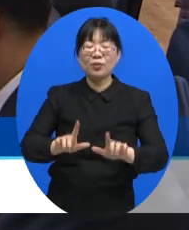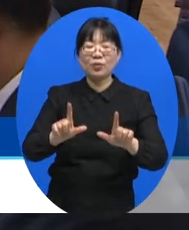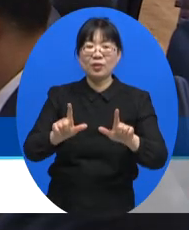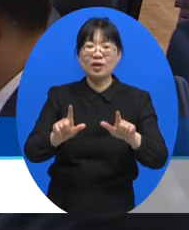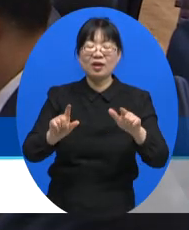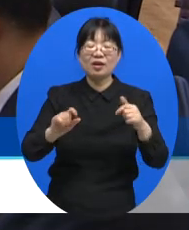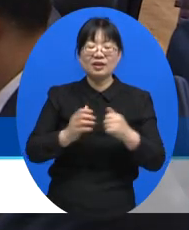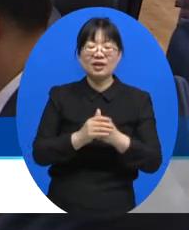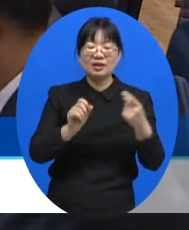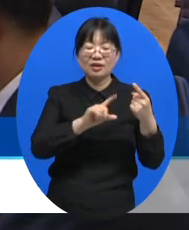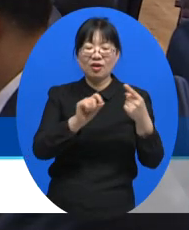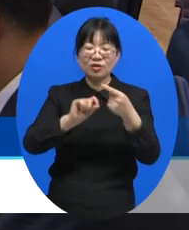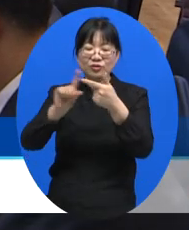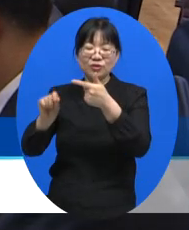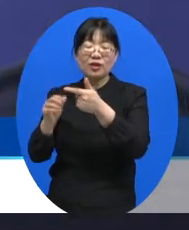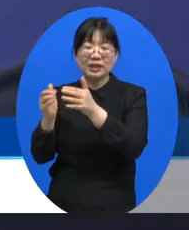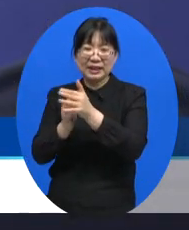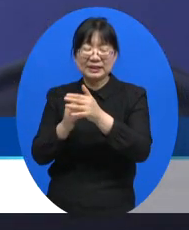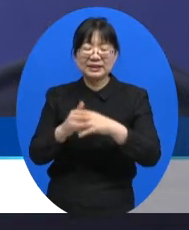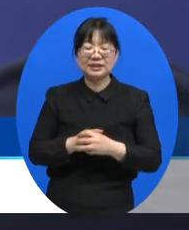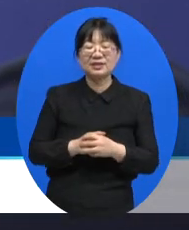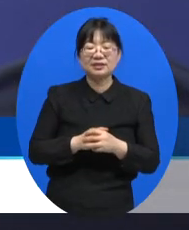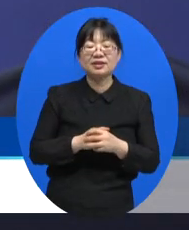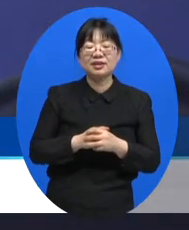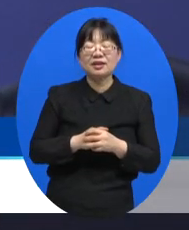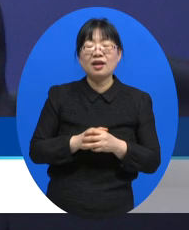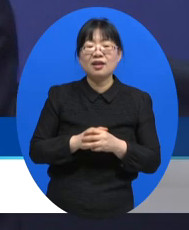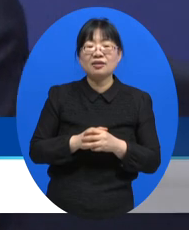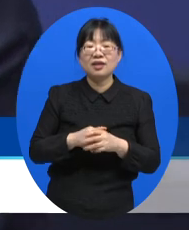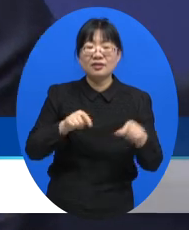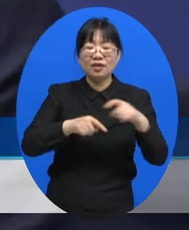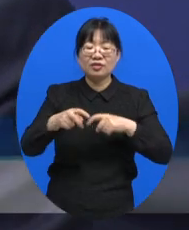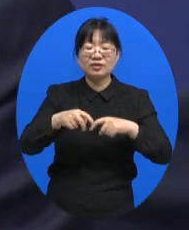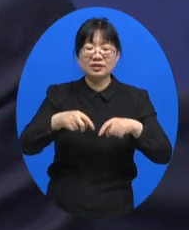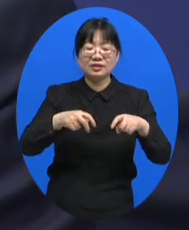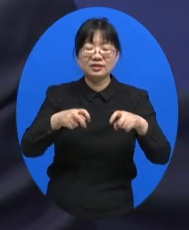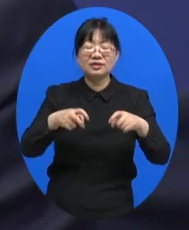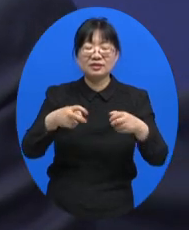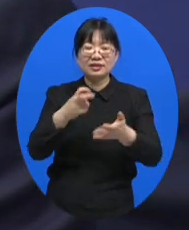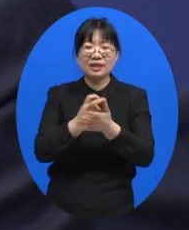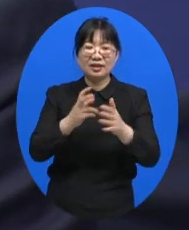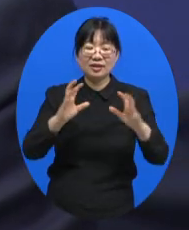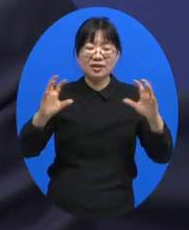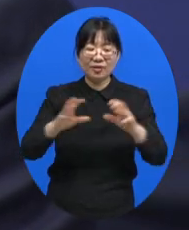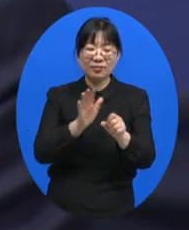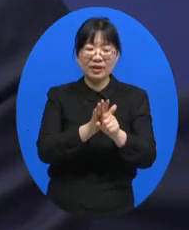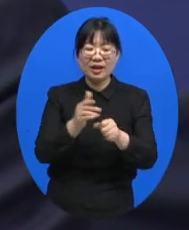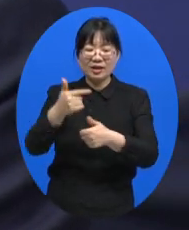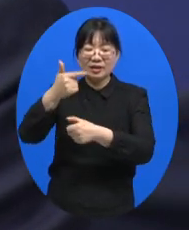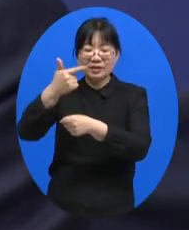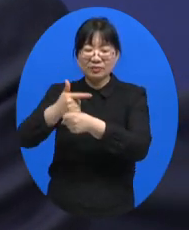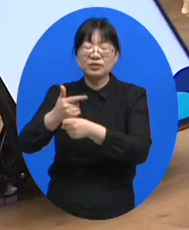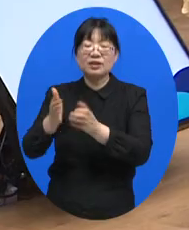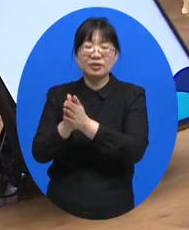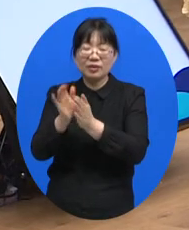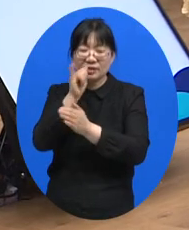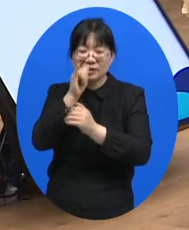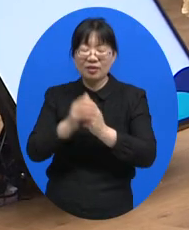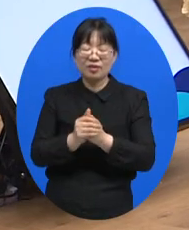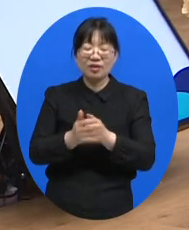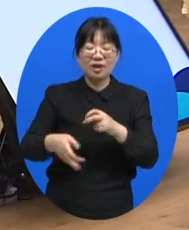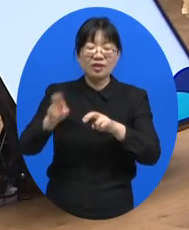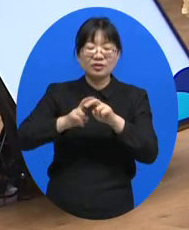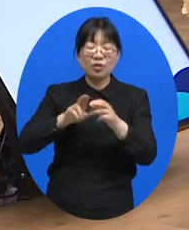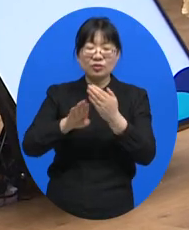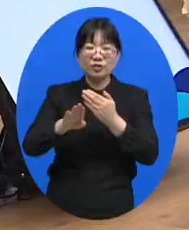올 상반기 경기도 시군 정책협력위원회가 남양주시에서 열렸습니다. 지난해 7월 김동연 경기도지사가 취임한 후 시장